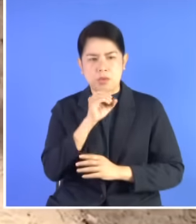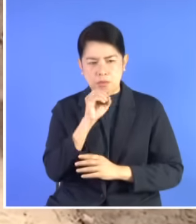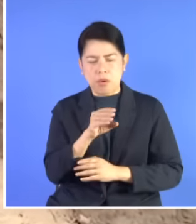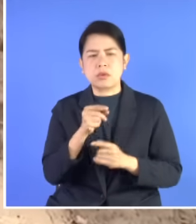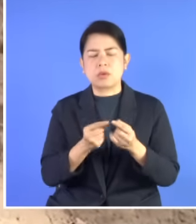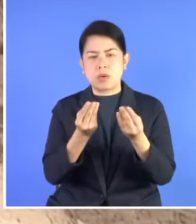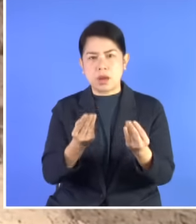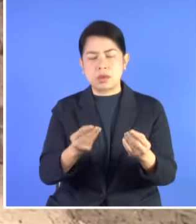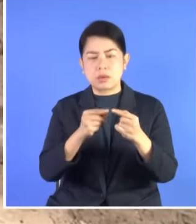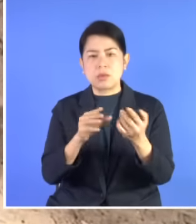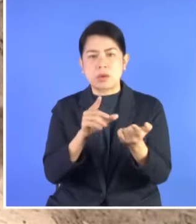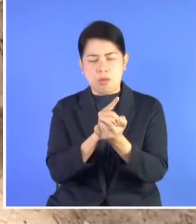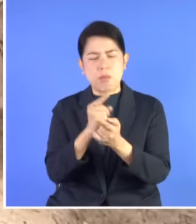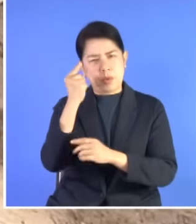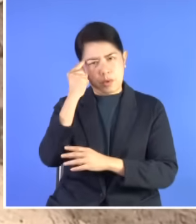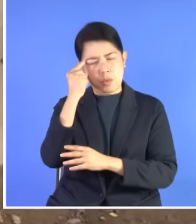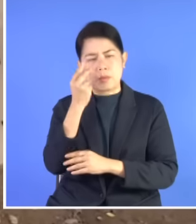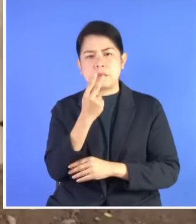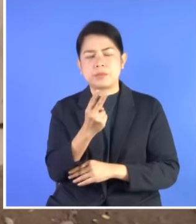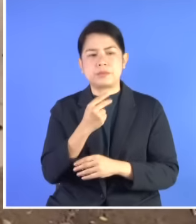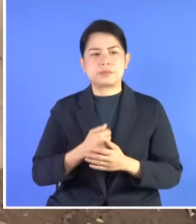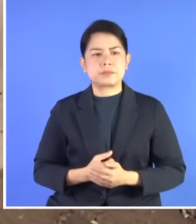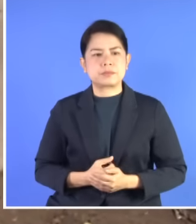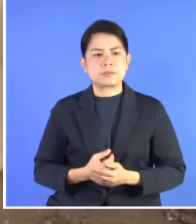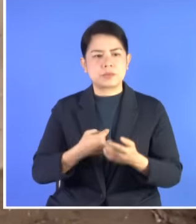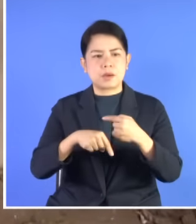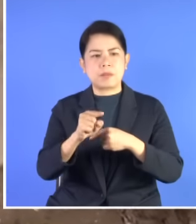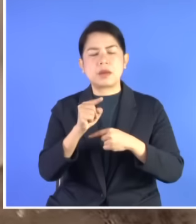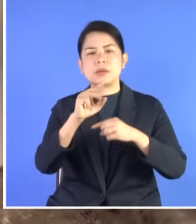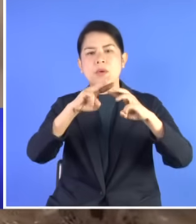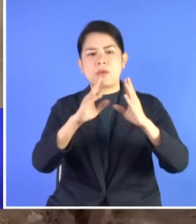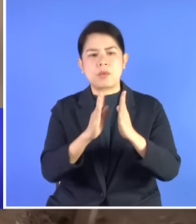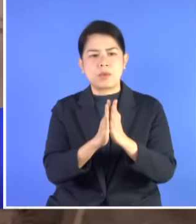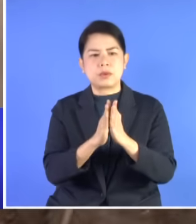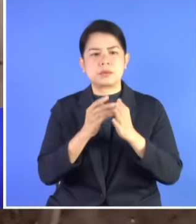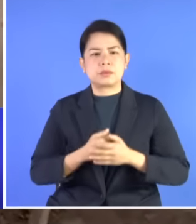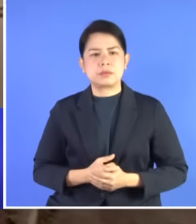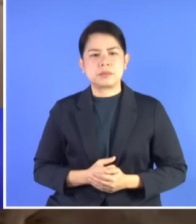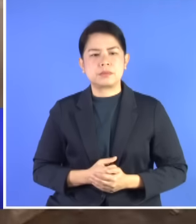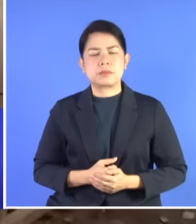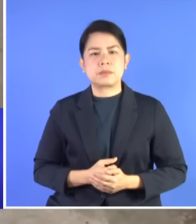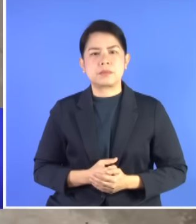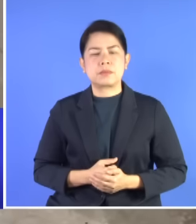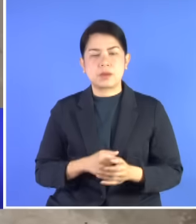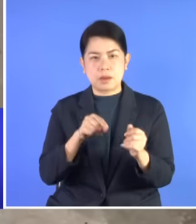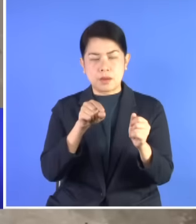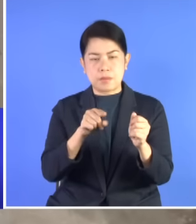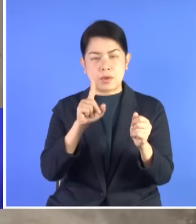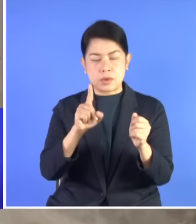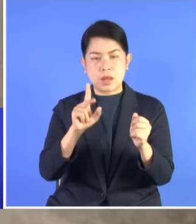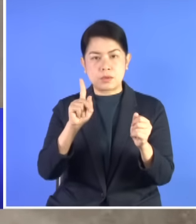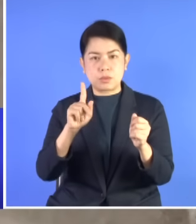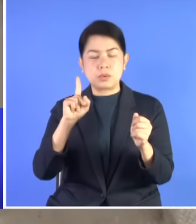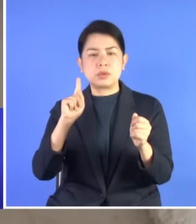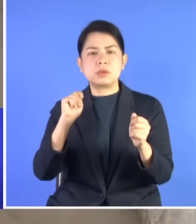รับรู้นักข่าวก็เลยเดินทางไปที่วัดที่ว่านี้ชื่อวัดอะไรวัดป่าดอนใหญ่อยู่ตำบลกุฎพิมานอำเภอด่านขุนทดโค